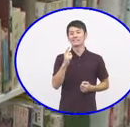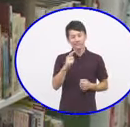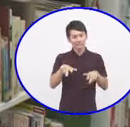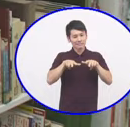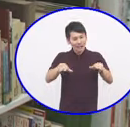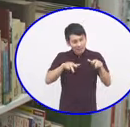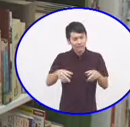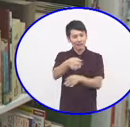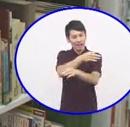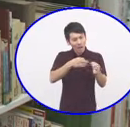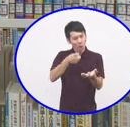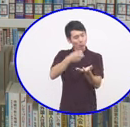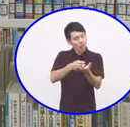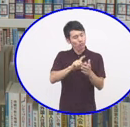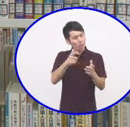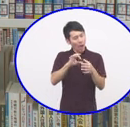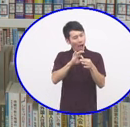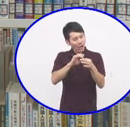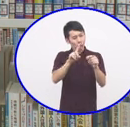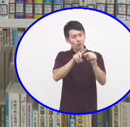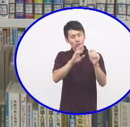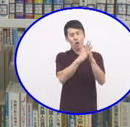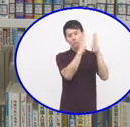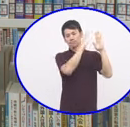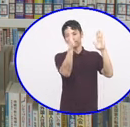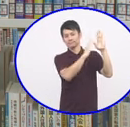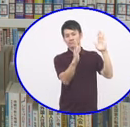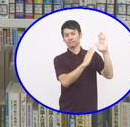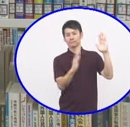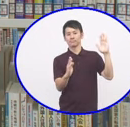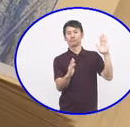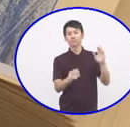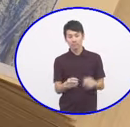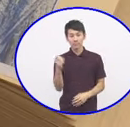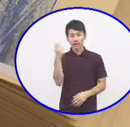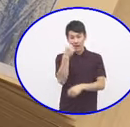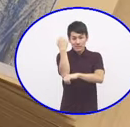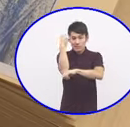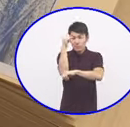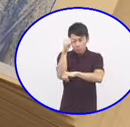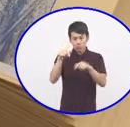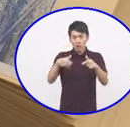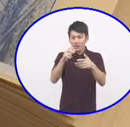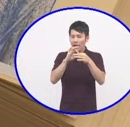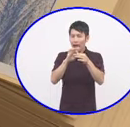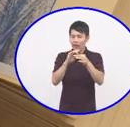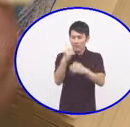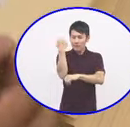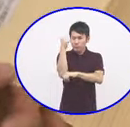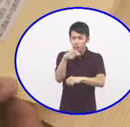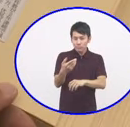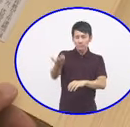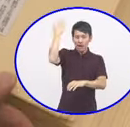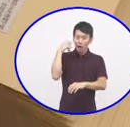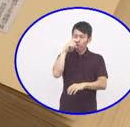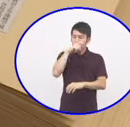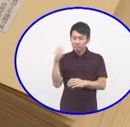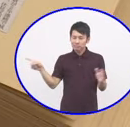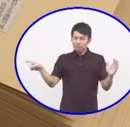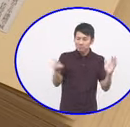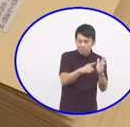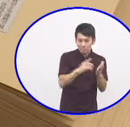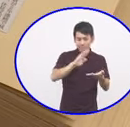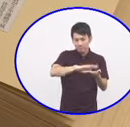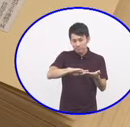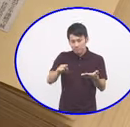済、法律などの分野を中心に置いています。また新聞は京都市に関係する記事を切り抜